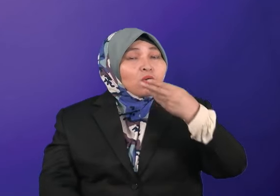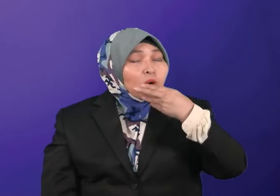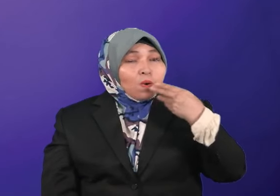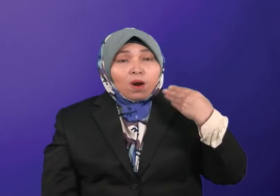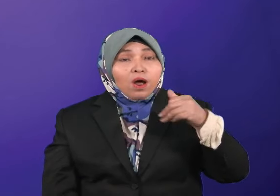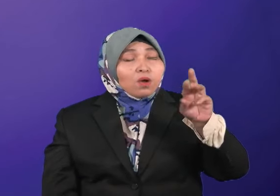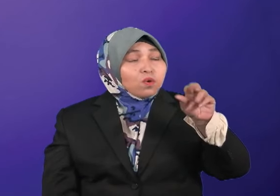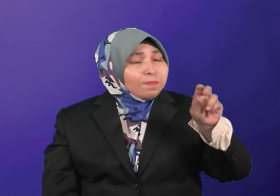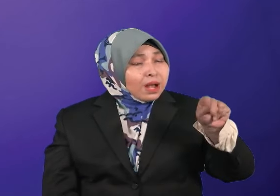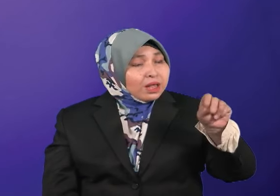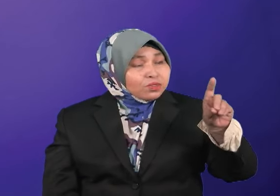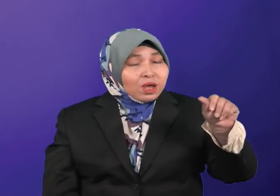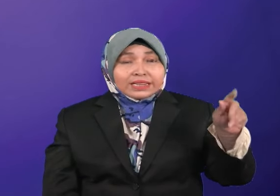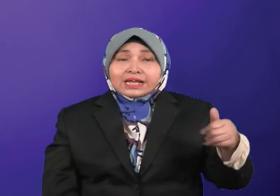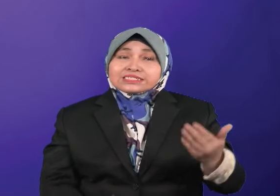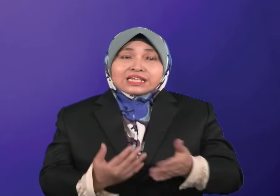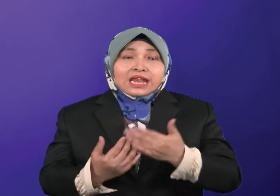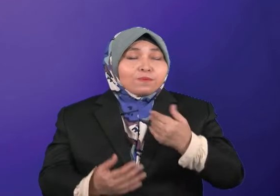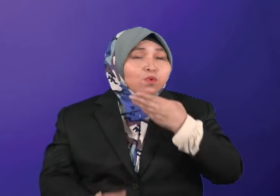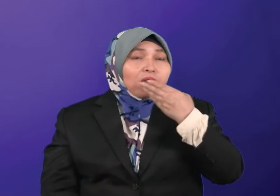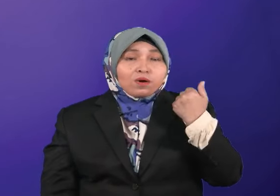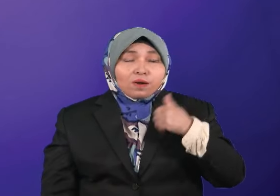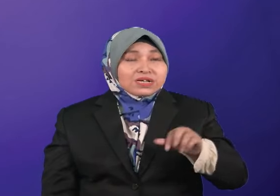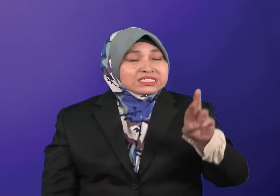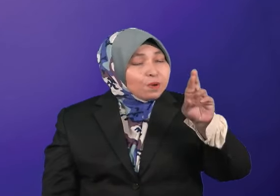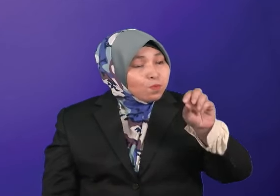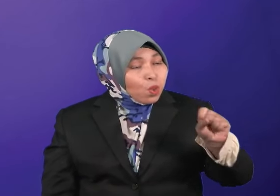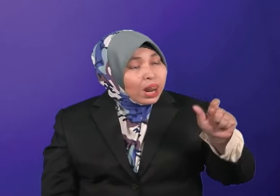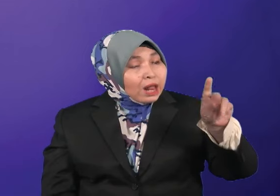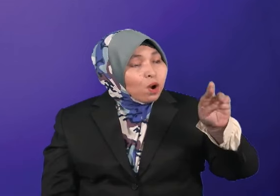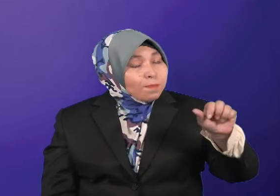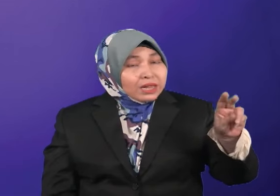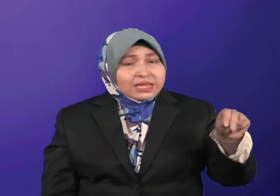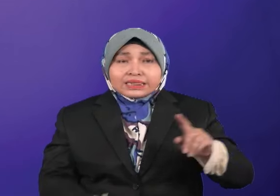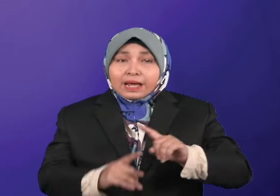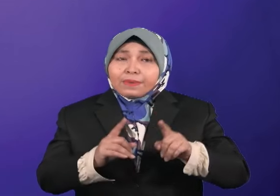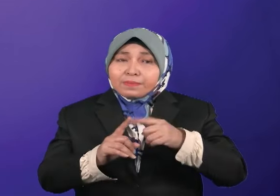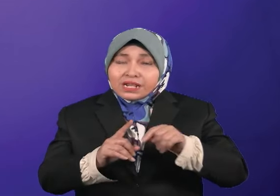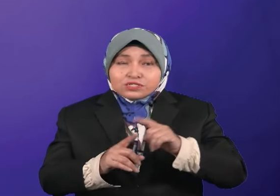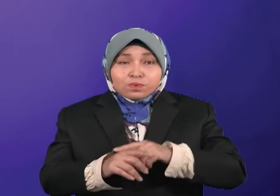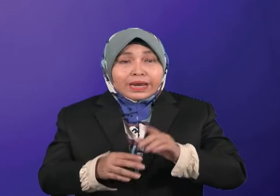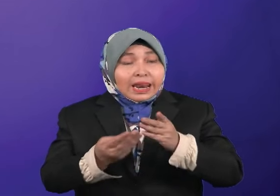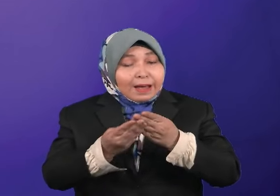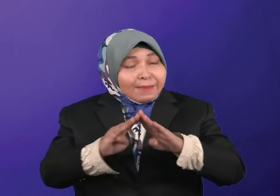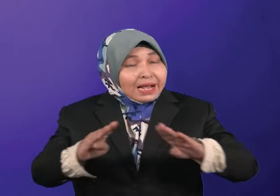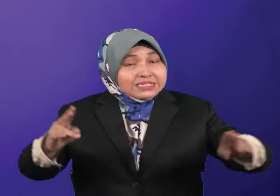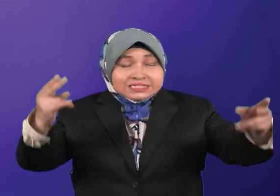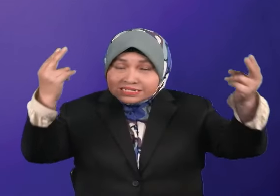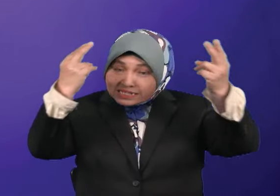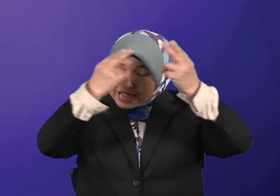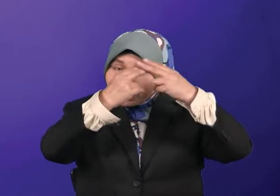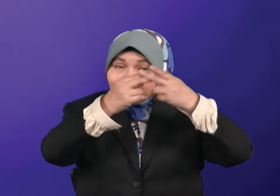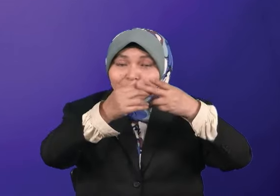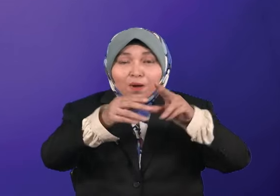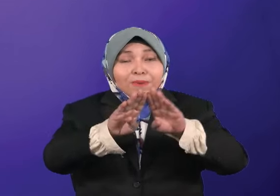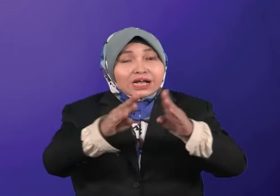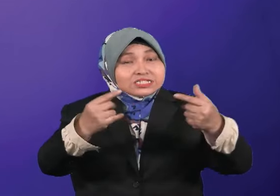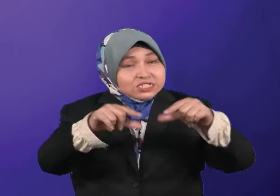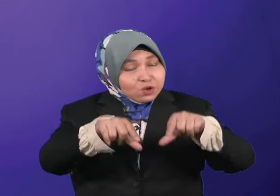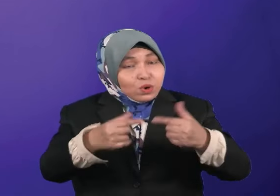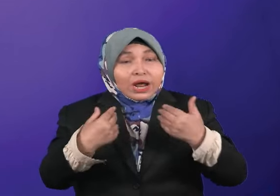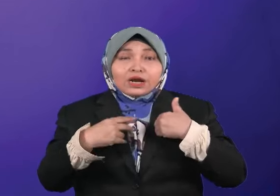bila sebut bulan Ramadan, senang je bulan puasa, bulan Ramadan. Tapi bila sebut dalam bahasa Arab atau bahasa Al-Quran ini,